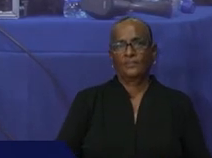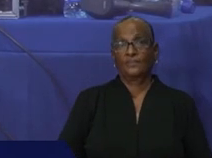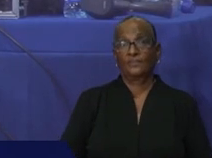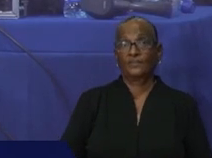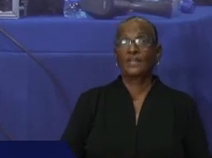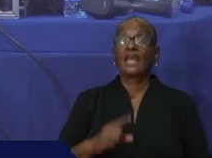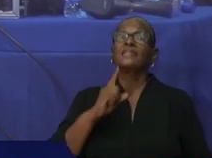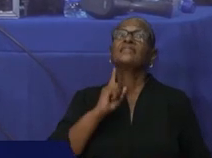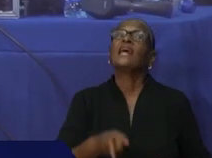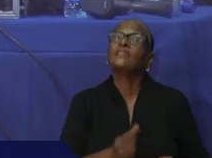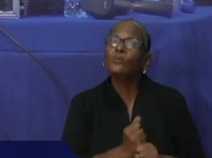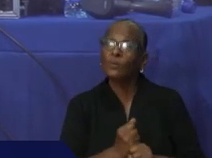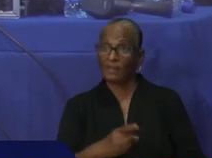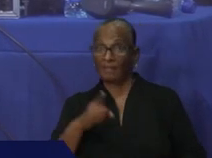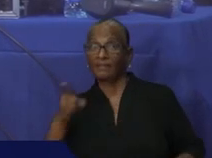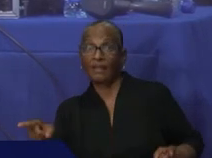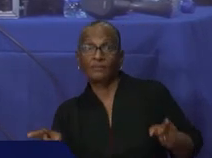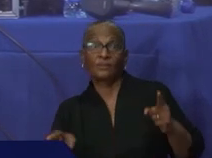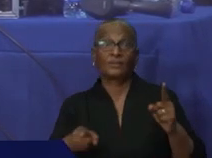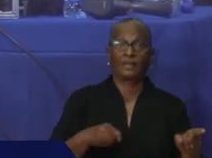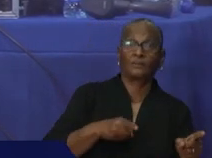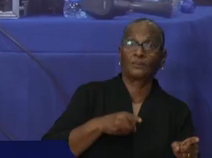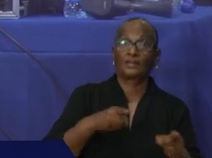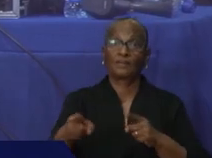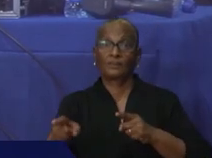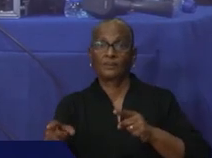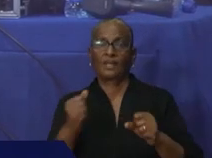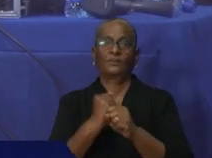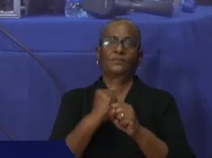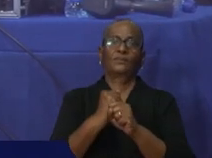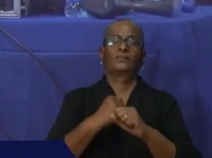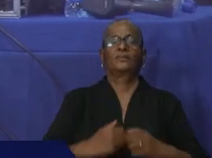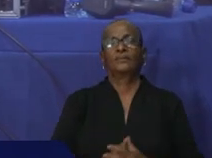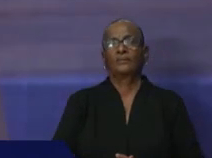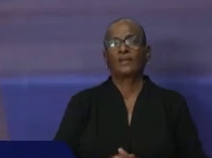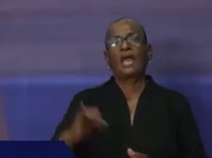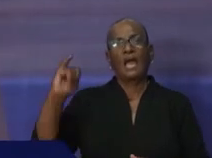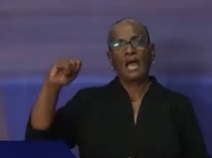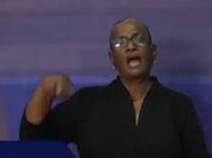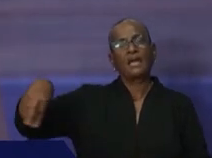En dis moes ben do. En dat i moes ben do.